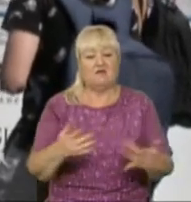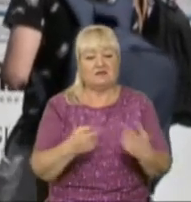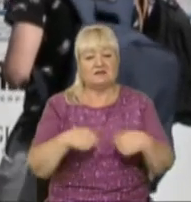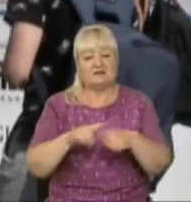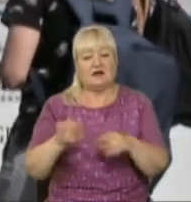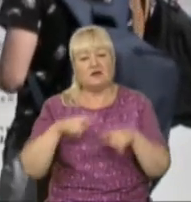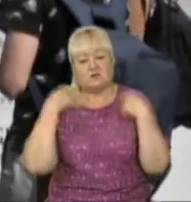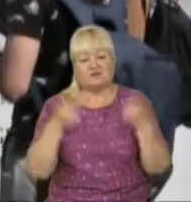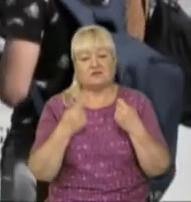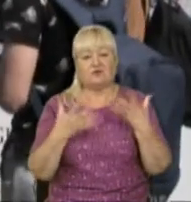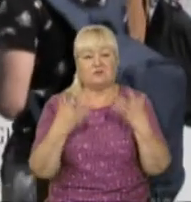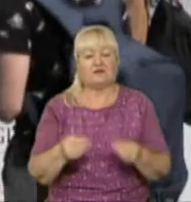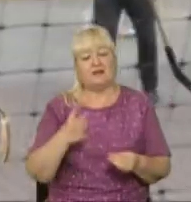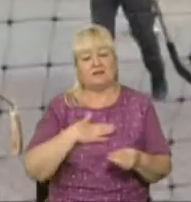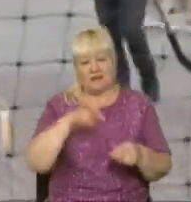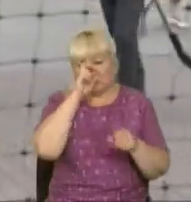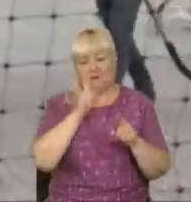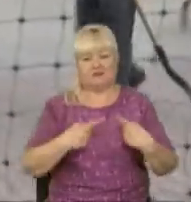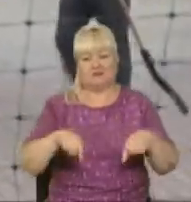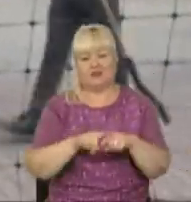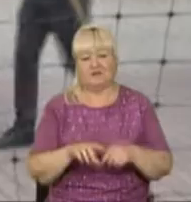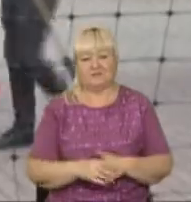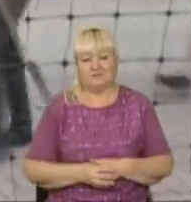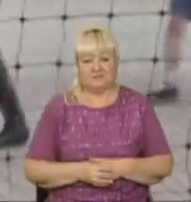і святкуємо День нашої держави.